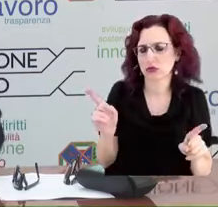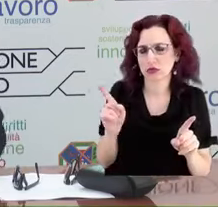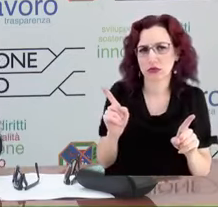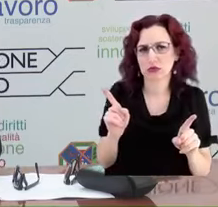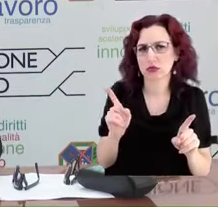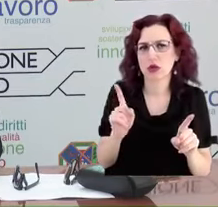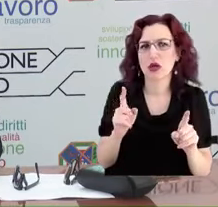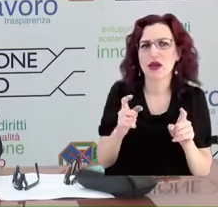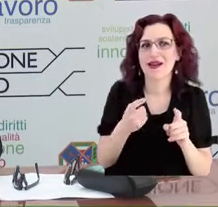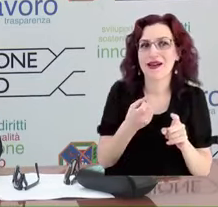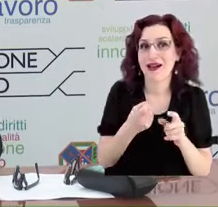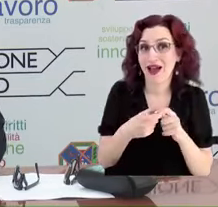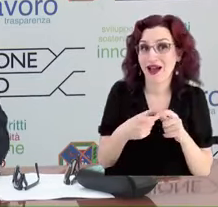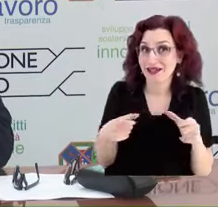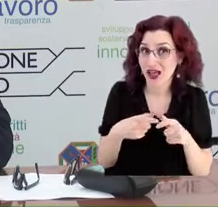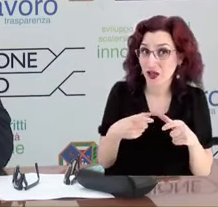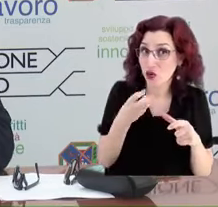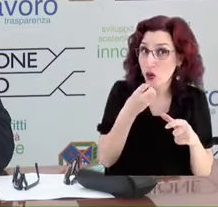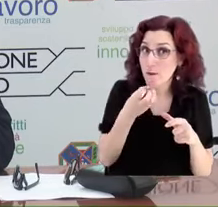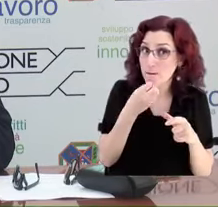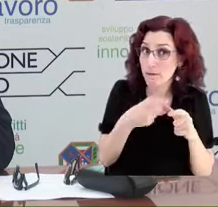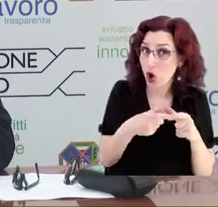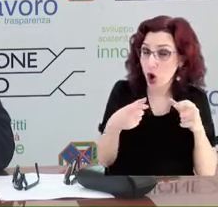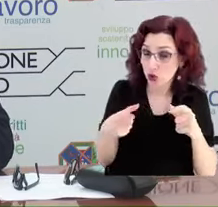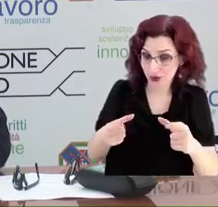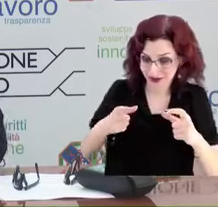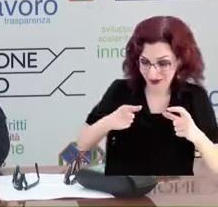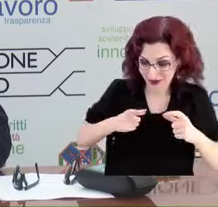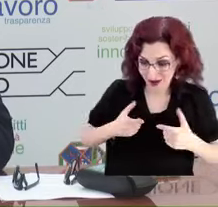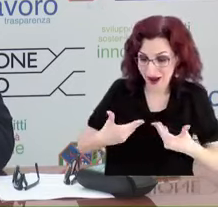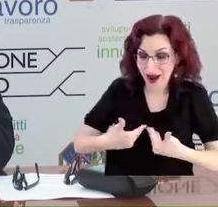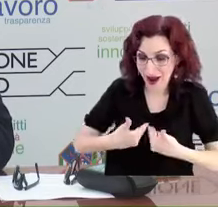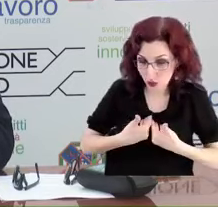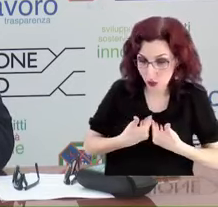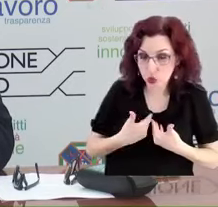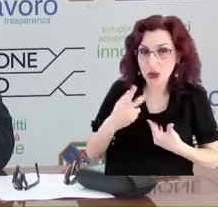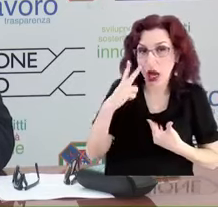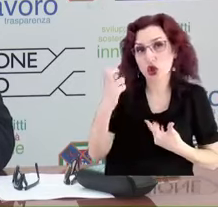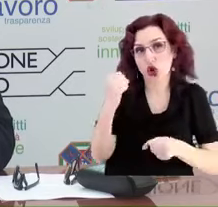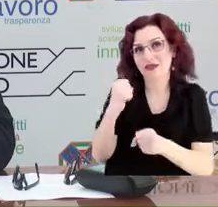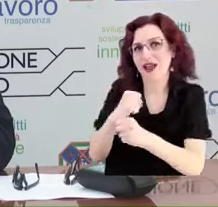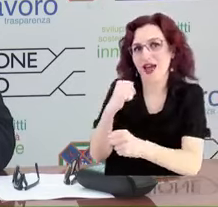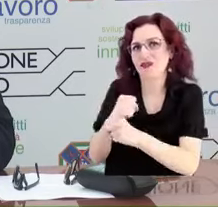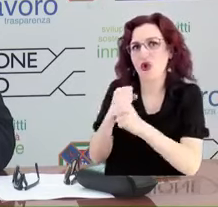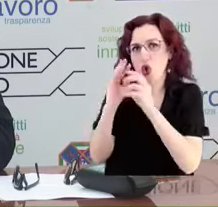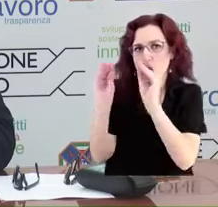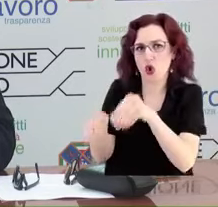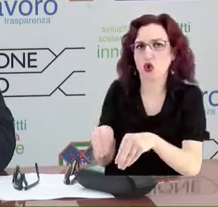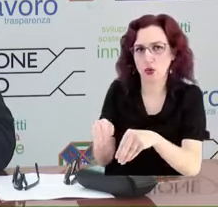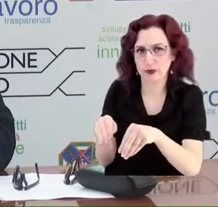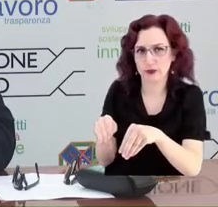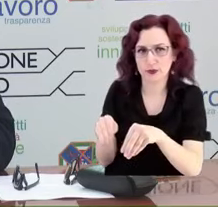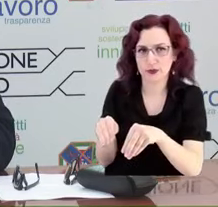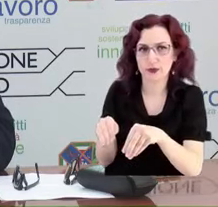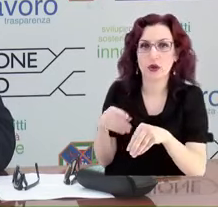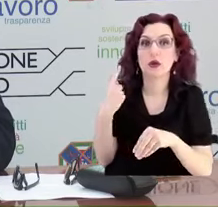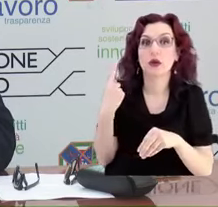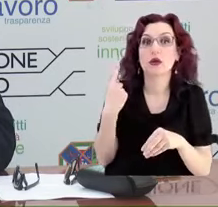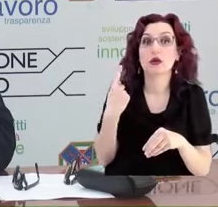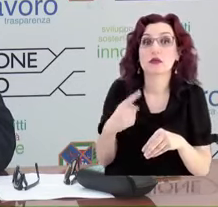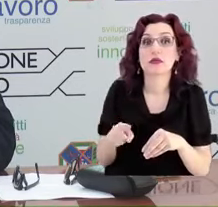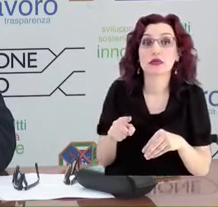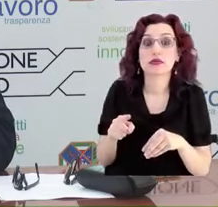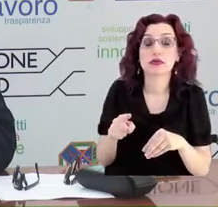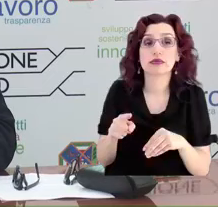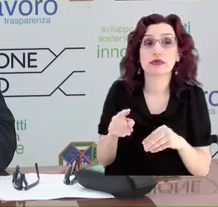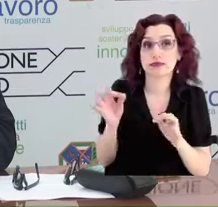aiutare il lavoratore a ritrovare uno sbocco occupazionale quindi questi sono gli elementi su cui ovviamente poi